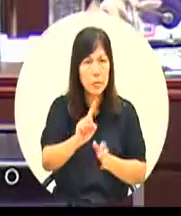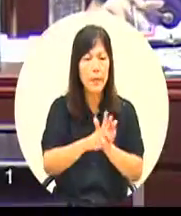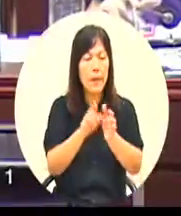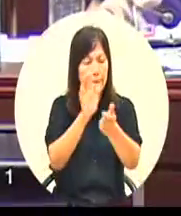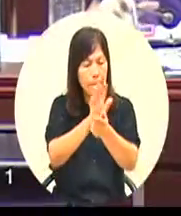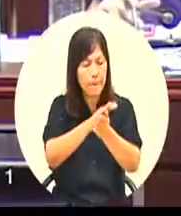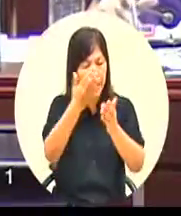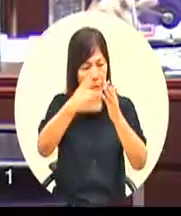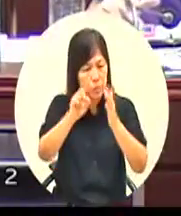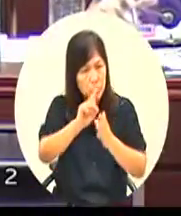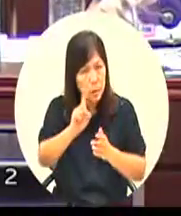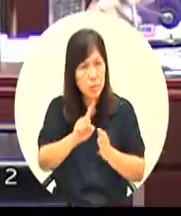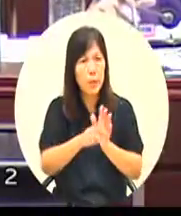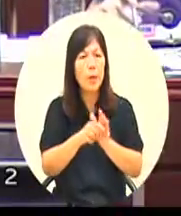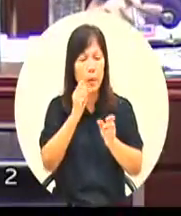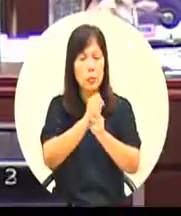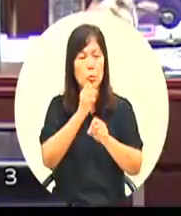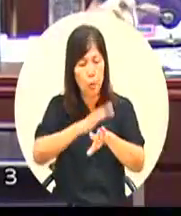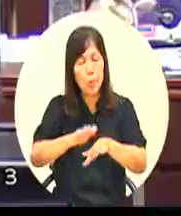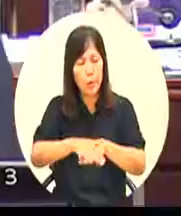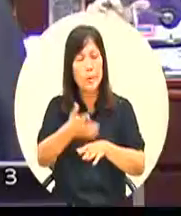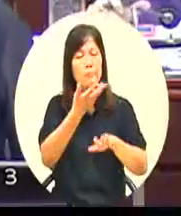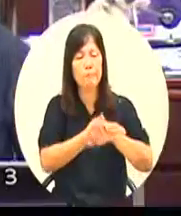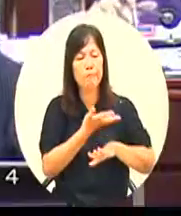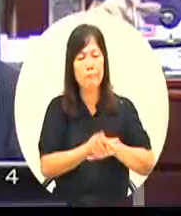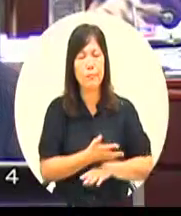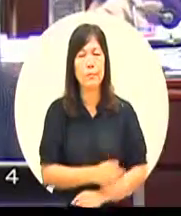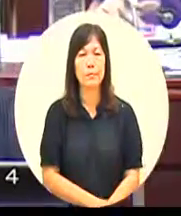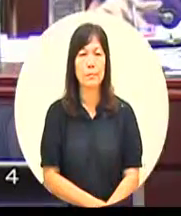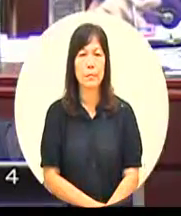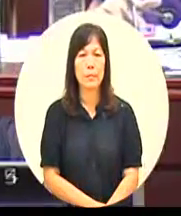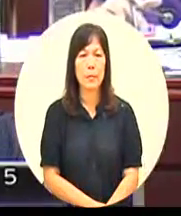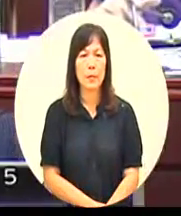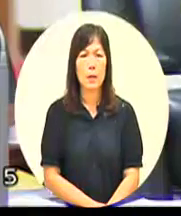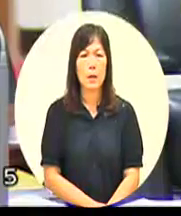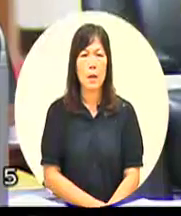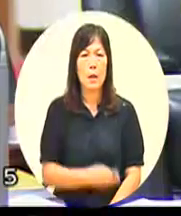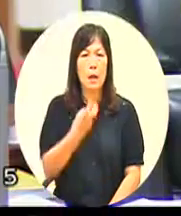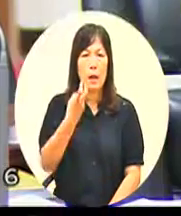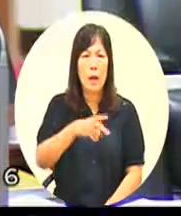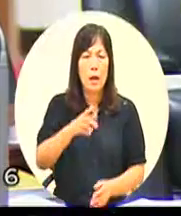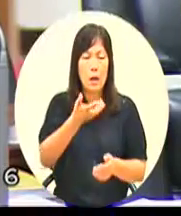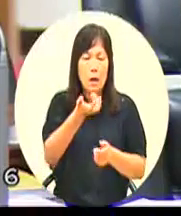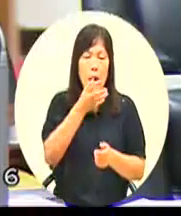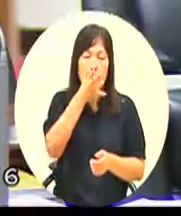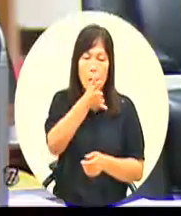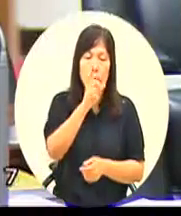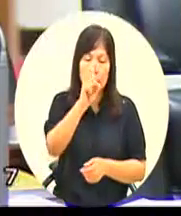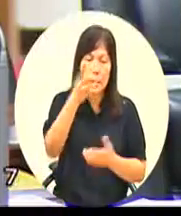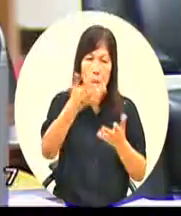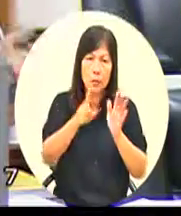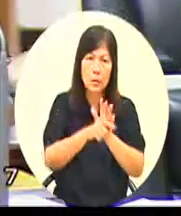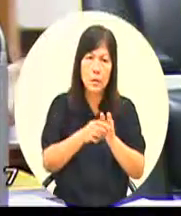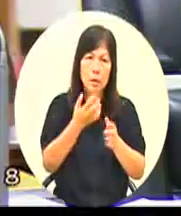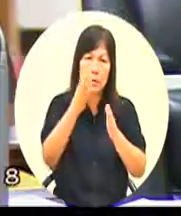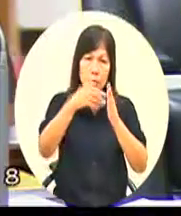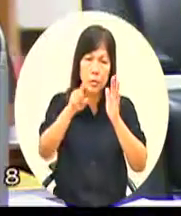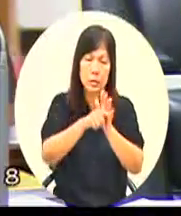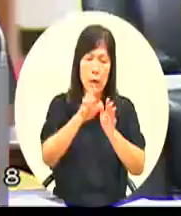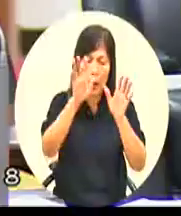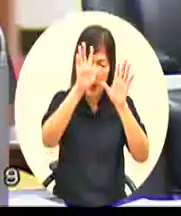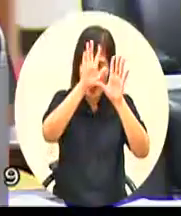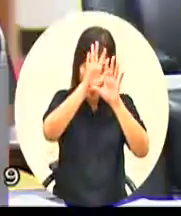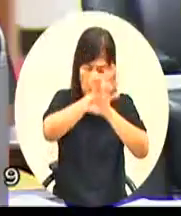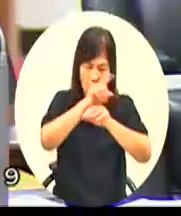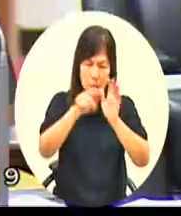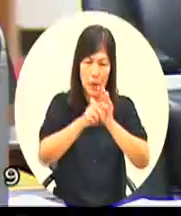助学校，我们一定会这么做，你放心。 还有刚才问到一个问题，学校是一个夜间一个开放